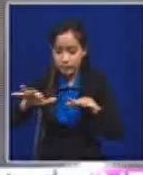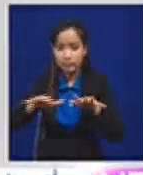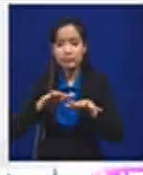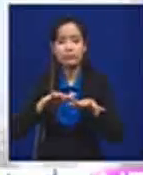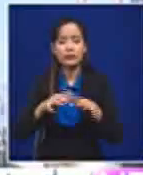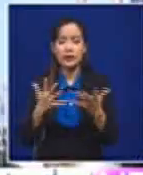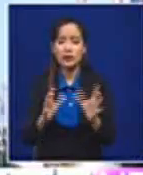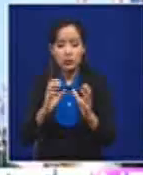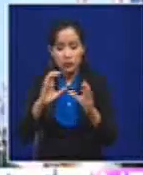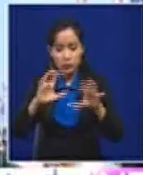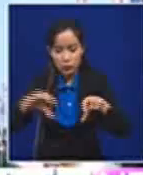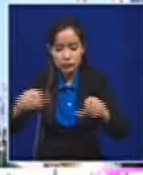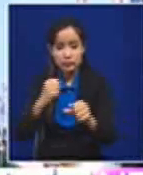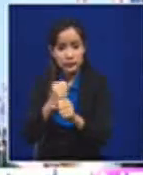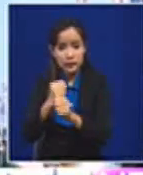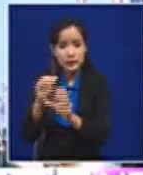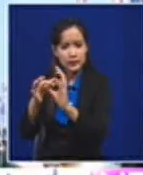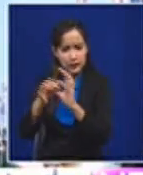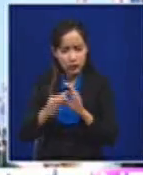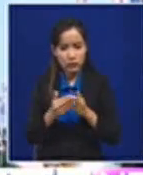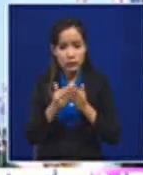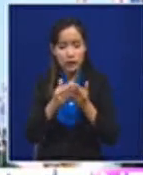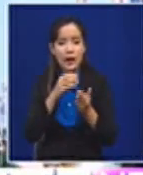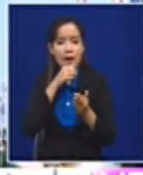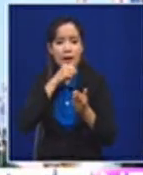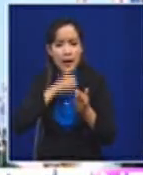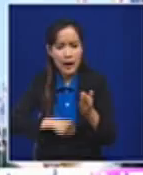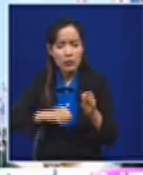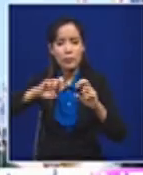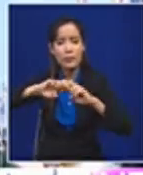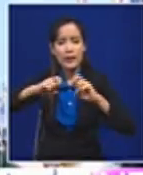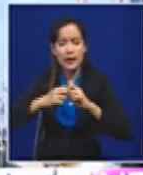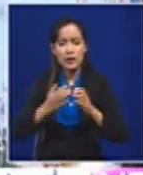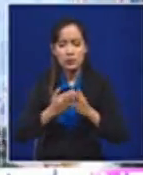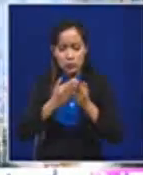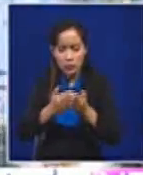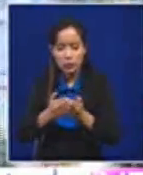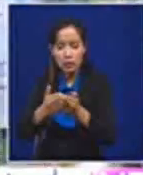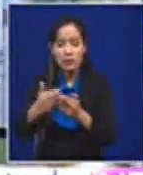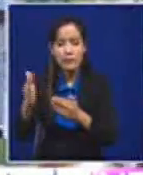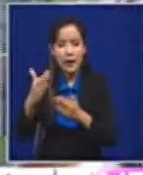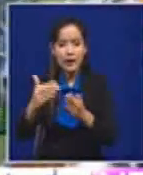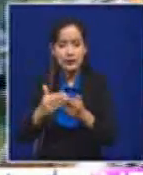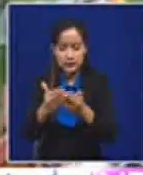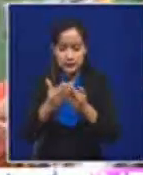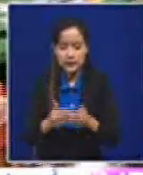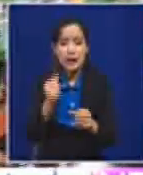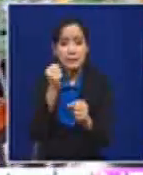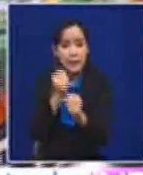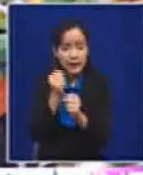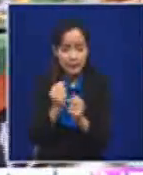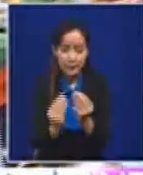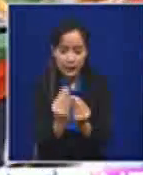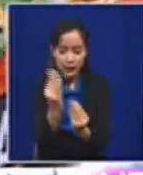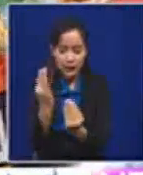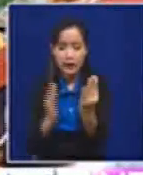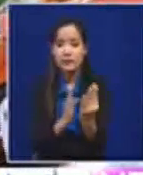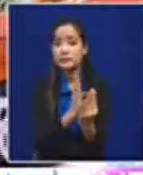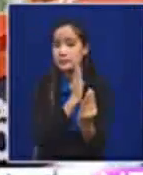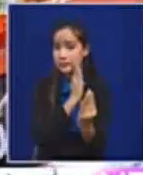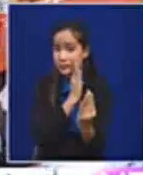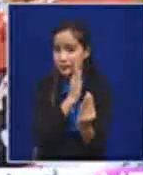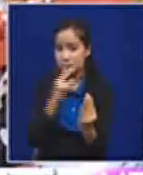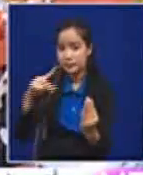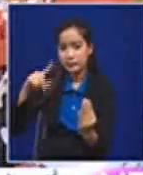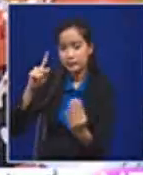วข้องมีนโยบายการนำเรือเก่าจากปัญหาเรือประมงนอกระบบนำมาทำปะการังเทียมส่วนที่เหลือจะนำหลักการการแลกเป